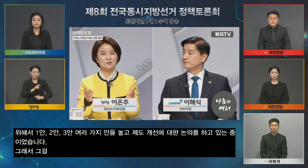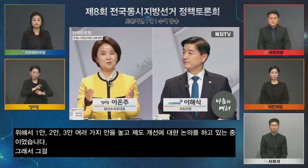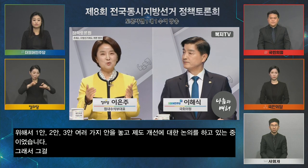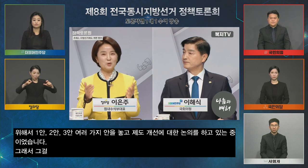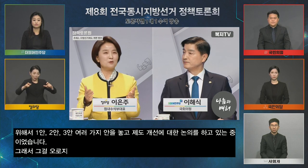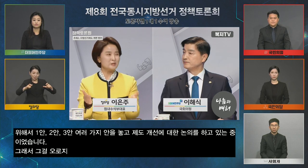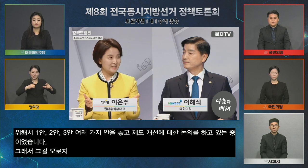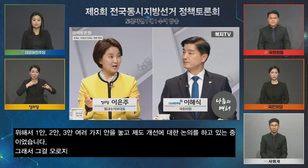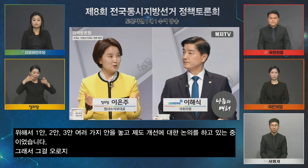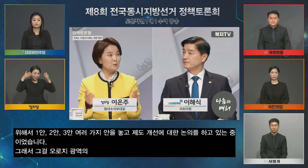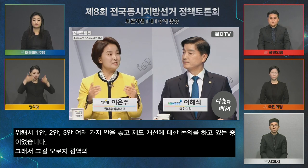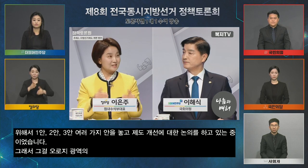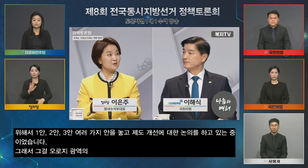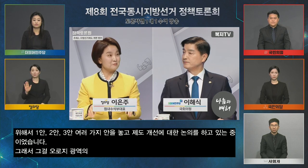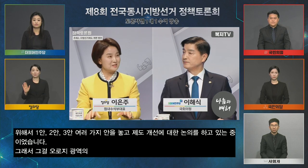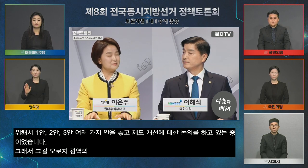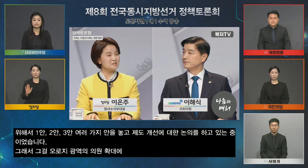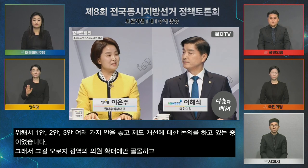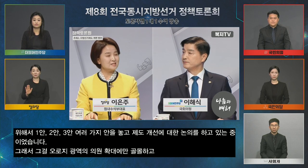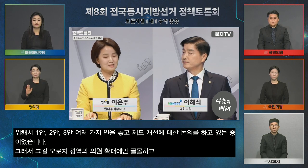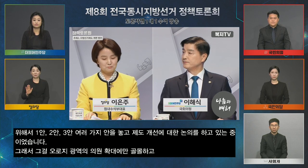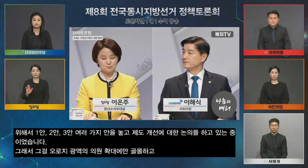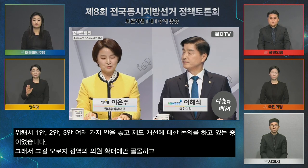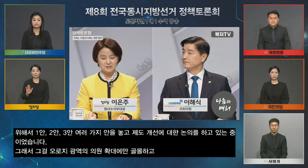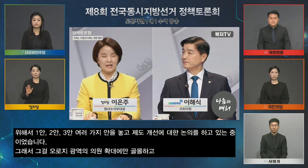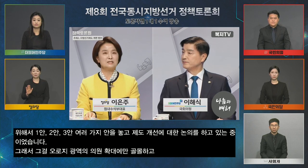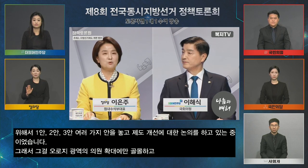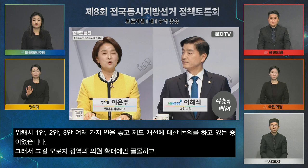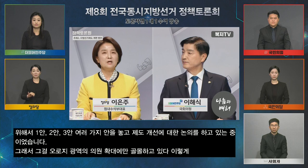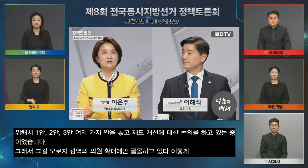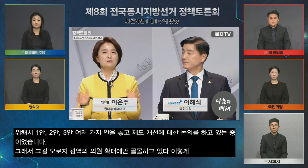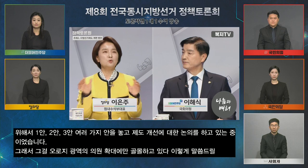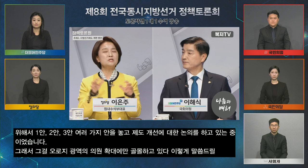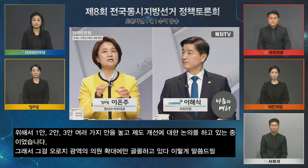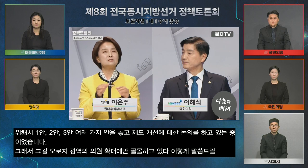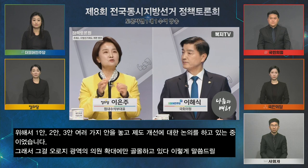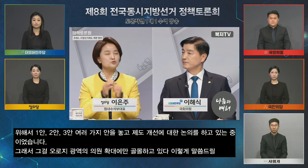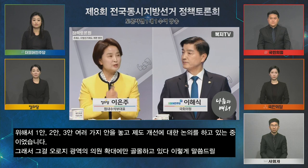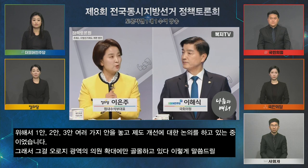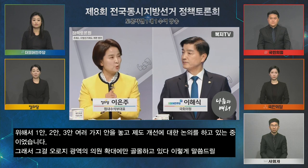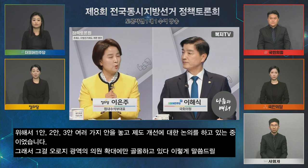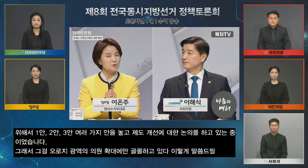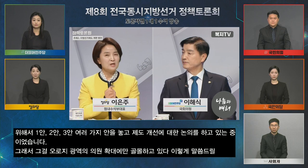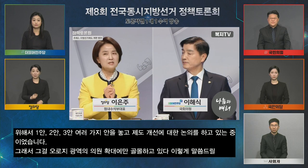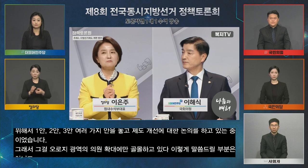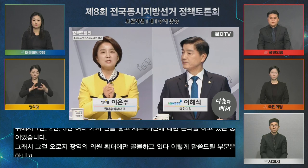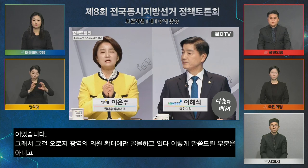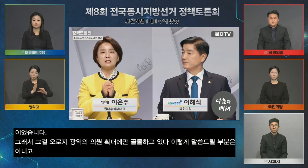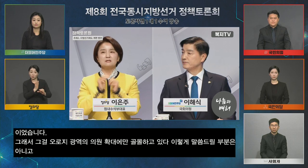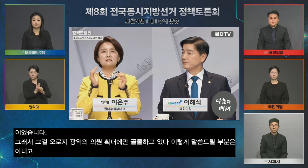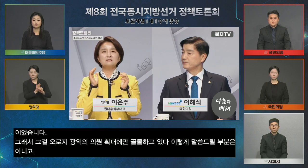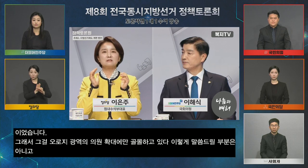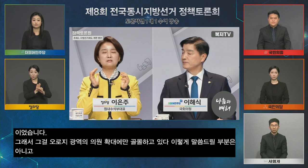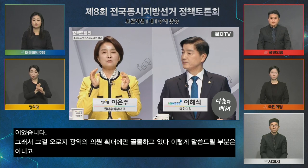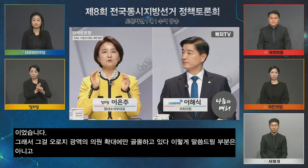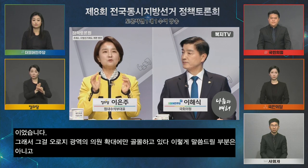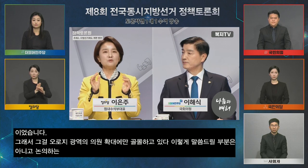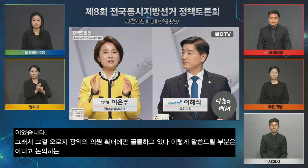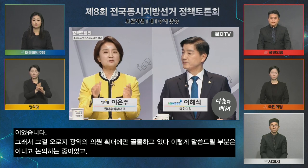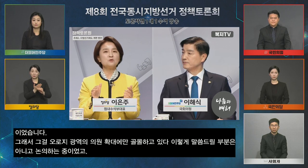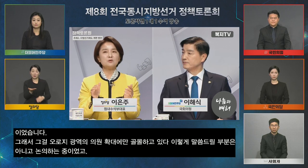골몰하고 있다. 이렇게 말씀드릴 부분은 아니고 논의하는 중이었고. 하지만 그